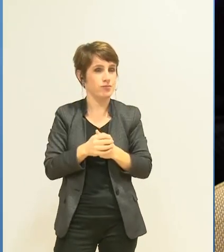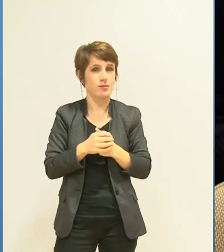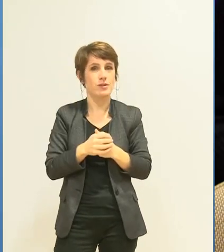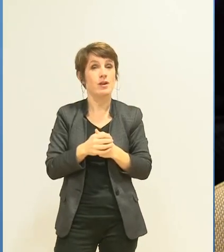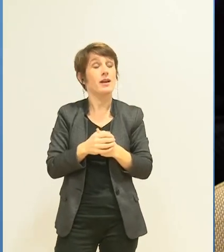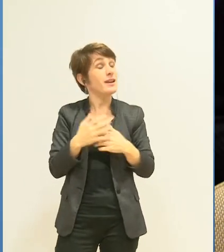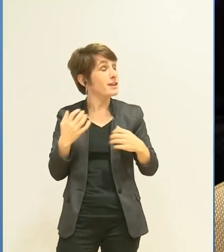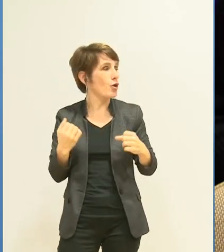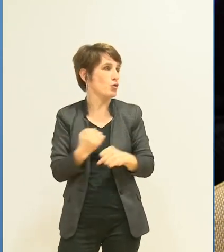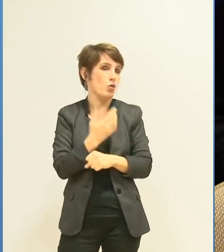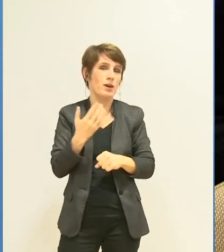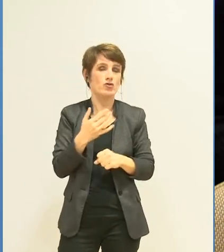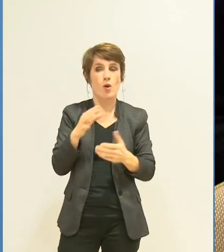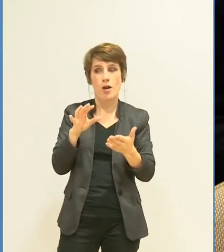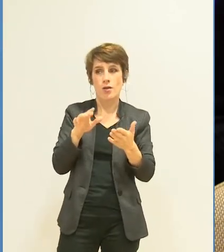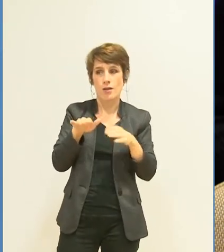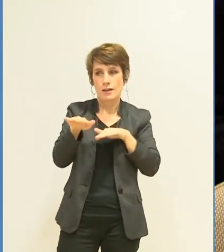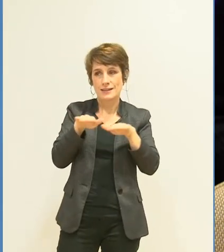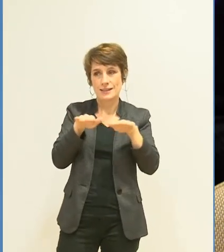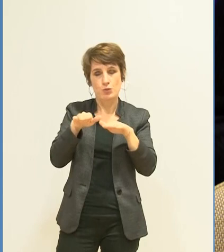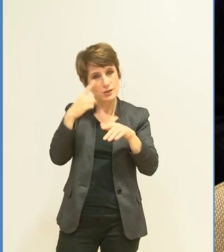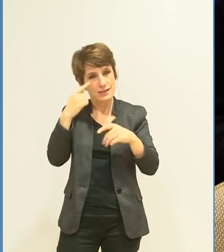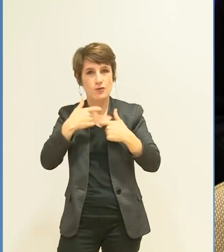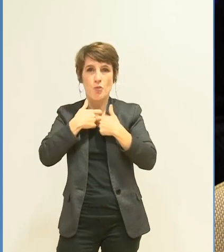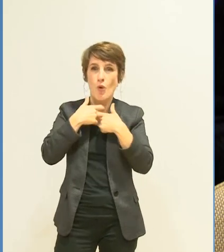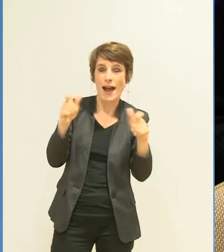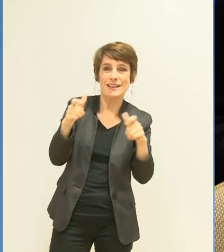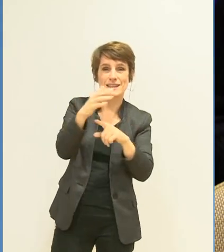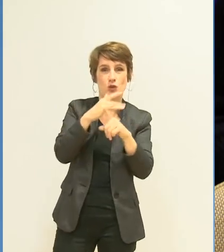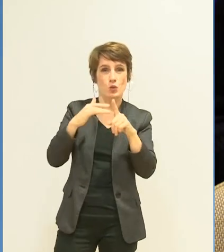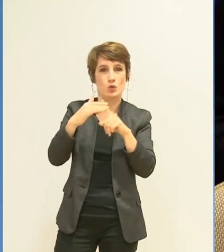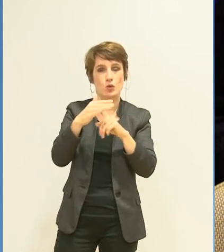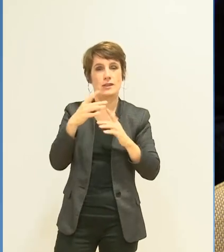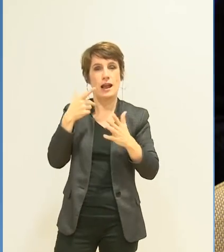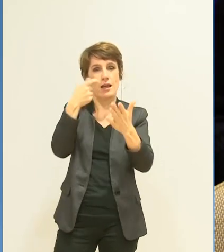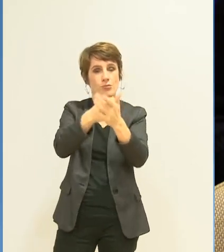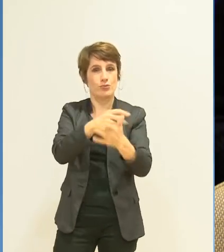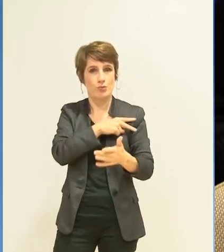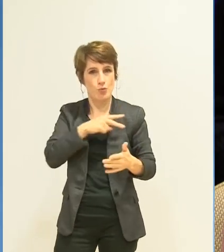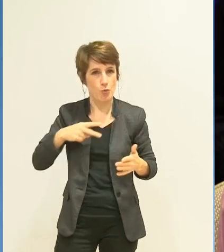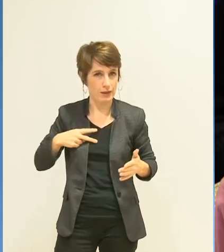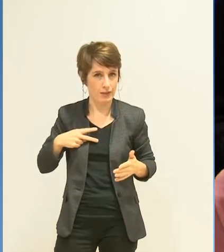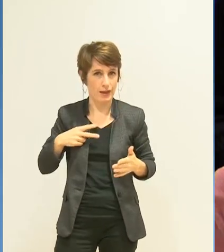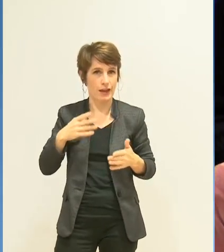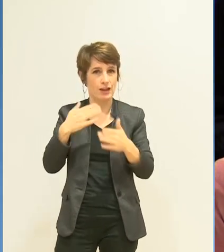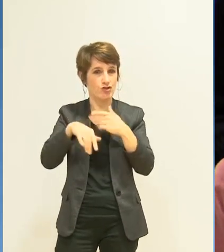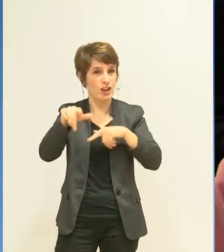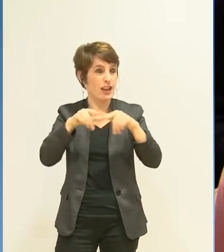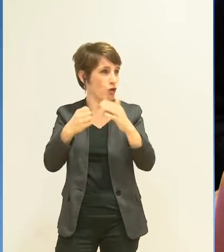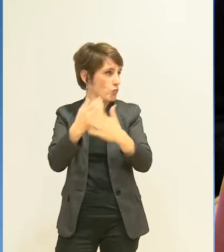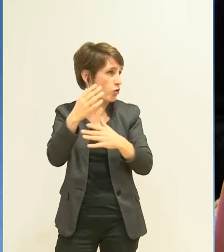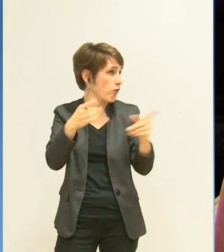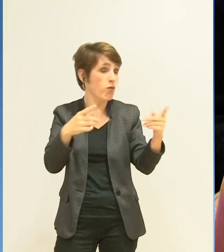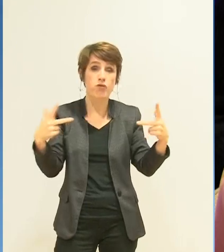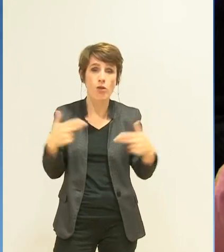poursuivre le dispositif mettant permettant l'accession sociale dans les logements neufs qui garantissait une mixité durable pour la